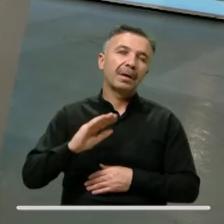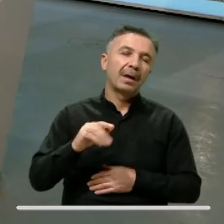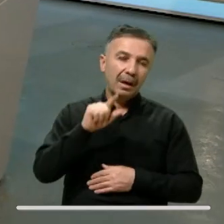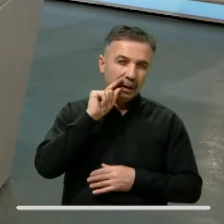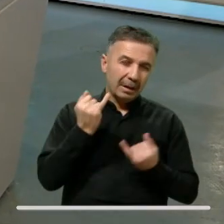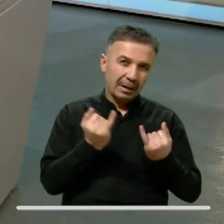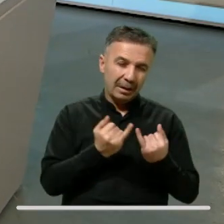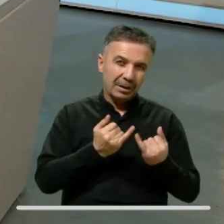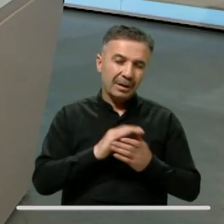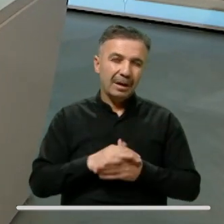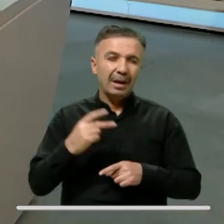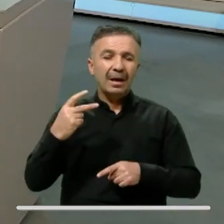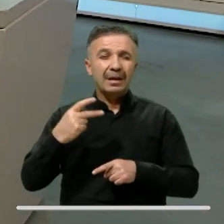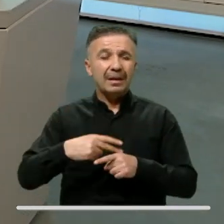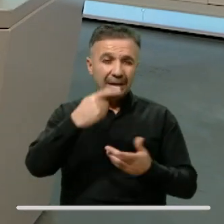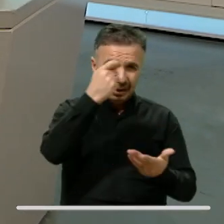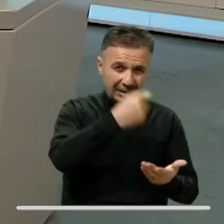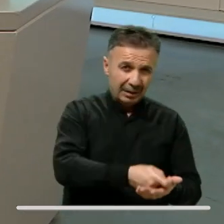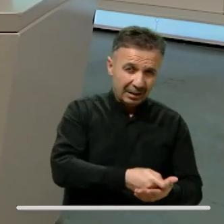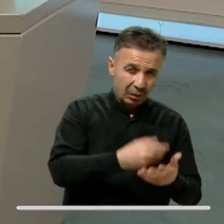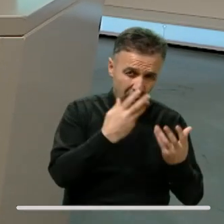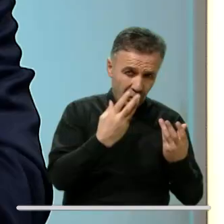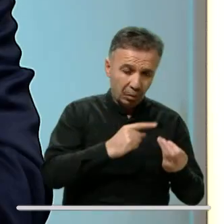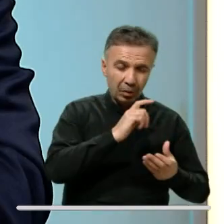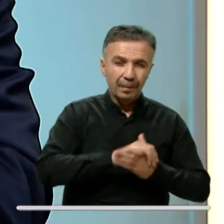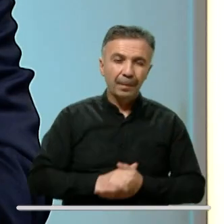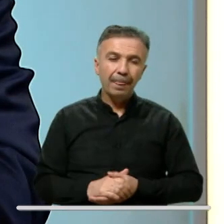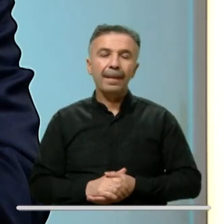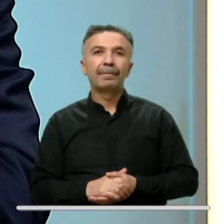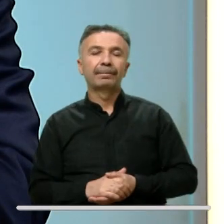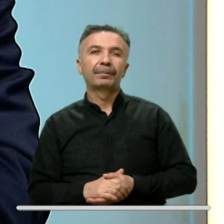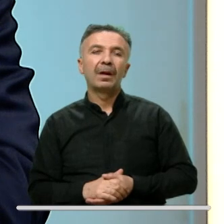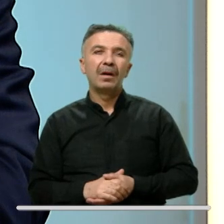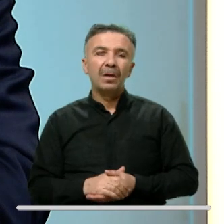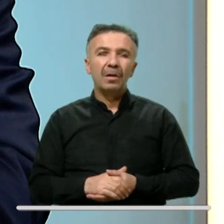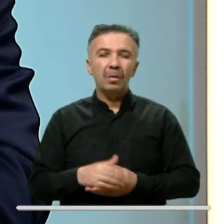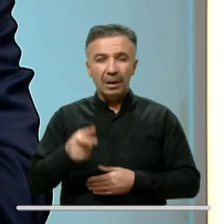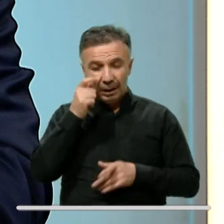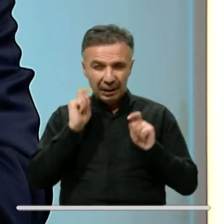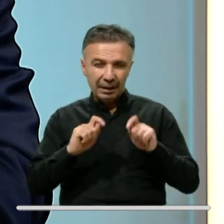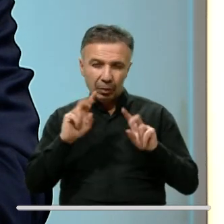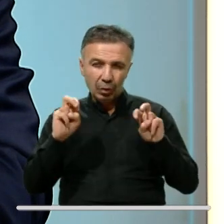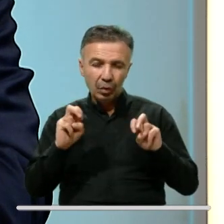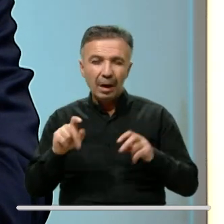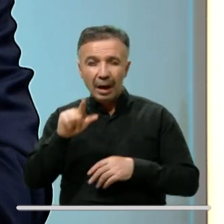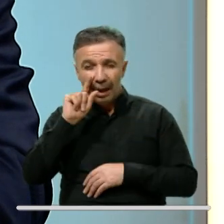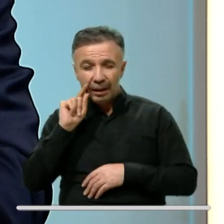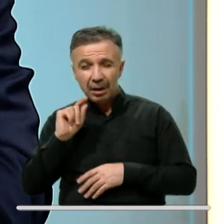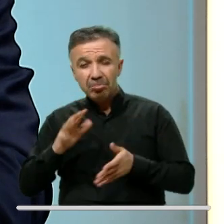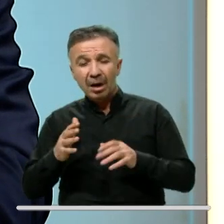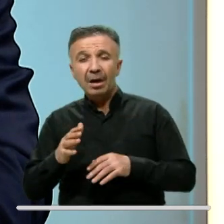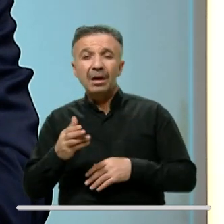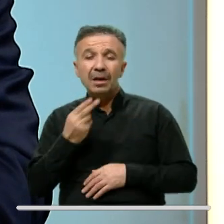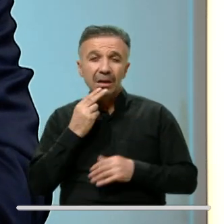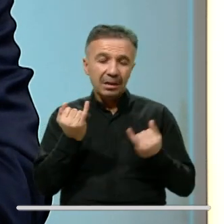kız kardeşine zekat verip veremeyeceğini soruyor. Burada temel ölçü erkek veya kız kardeşin